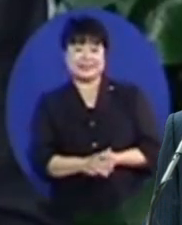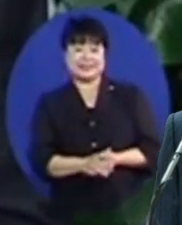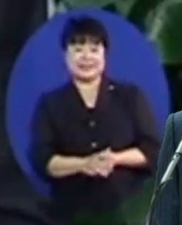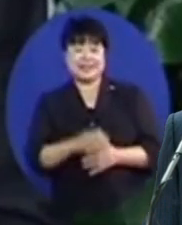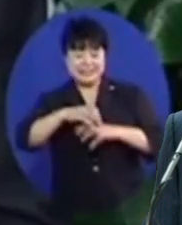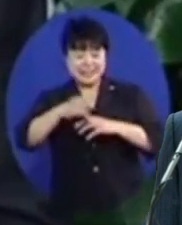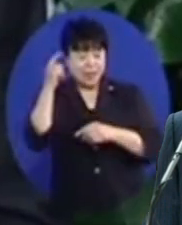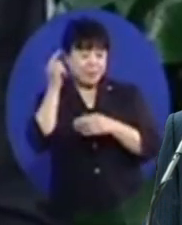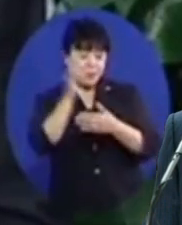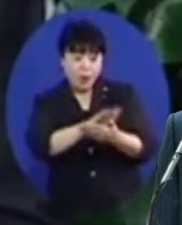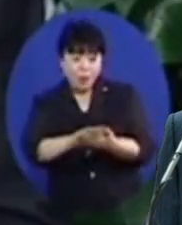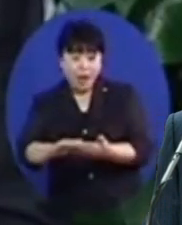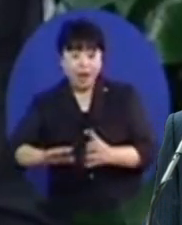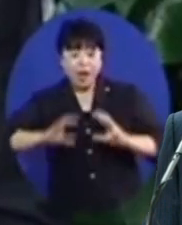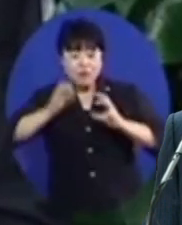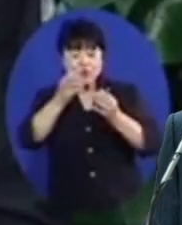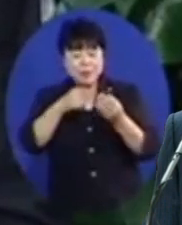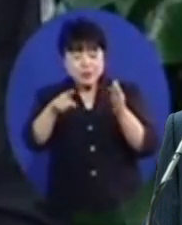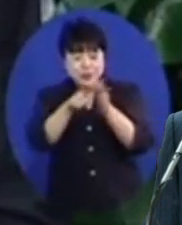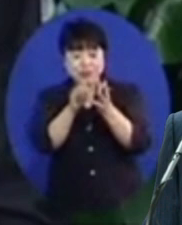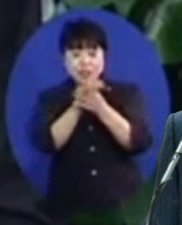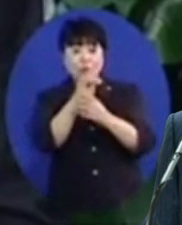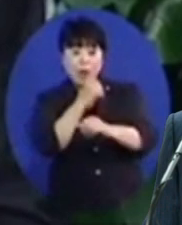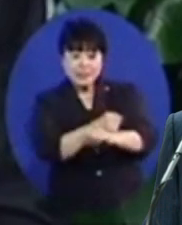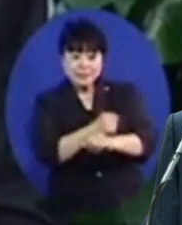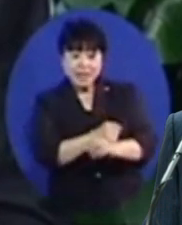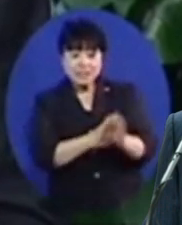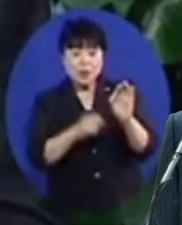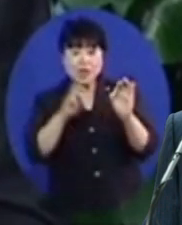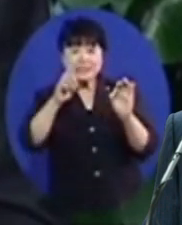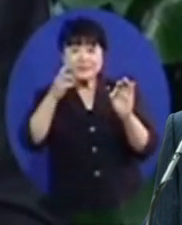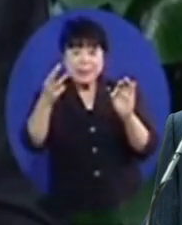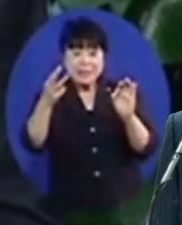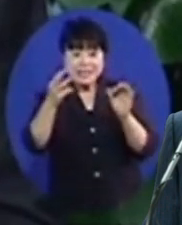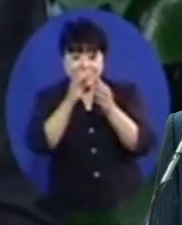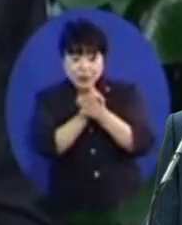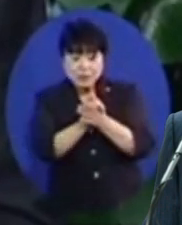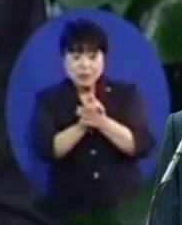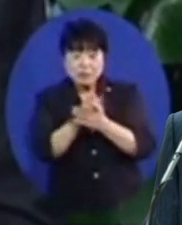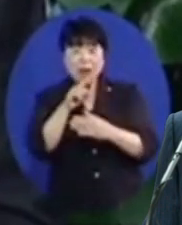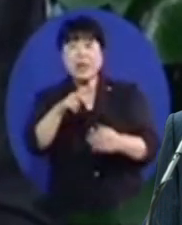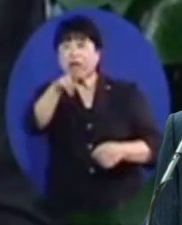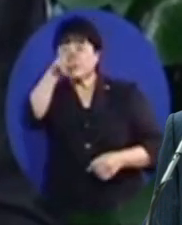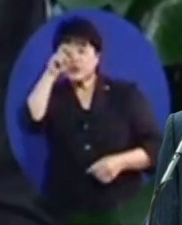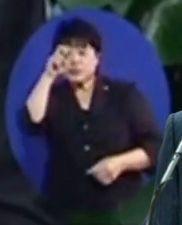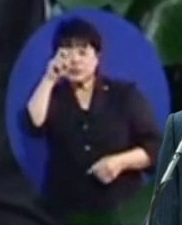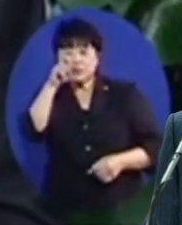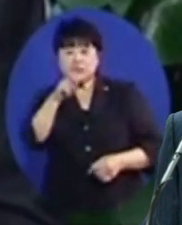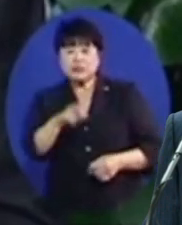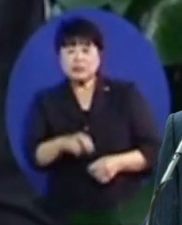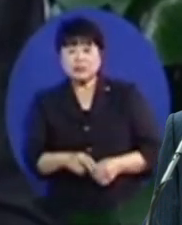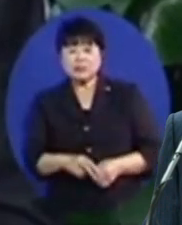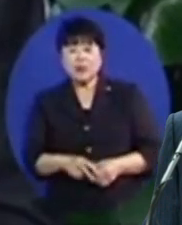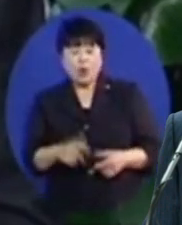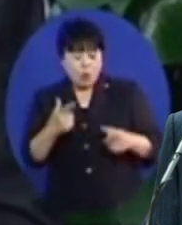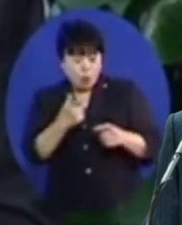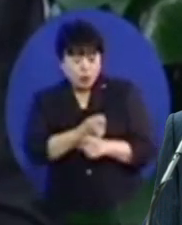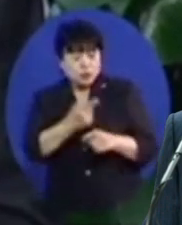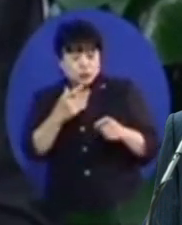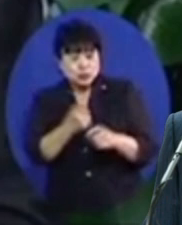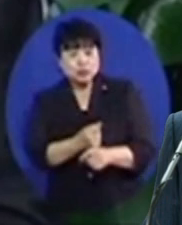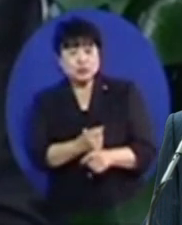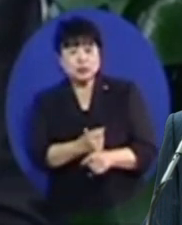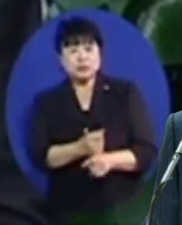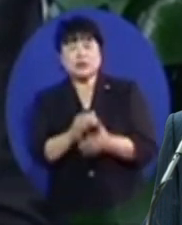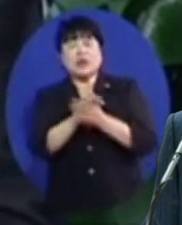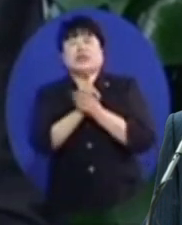세계 평화와 국가와 민족을 위해서 기도했지만은 내 마음속에 미움과 원한을 품고 있으면서 아무리